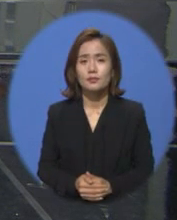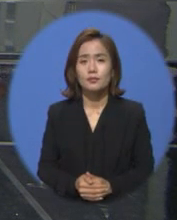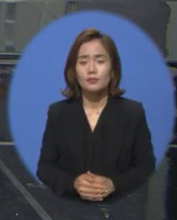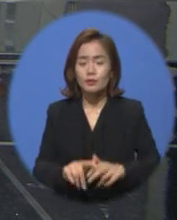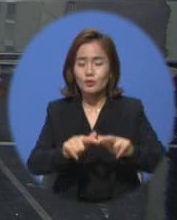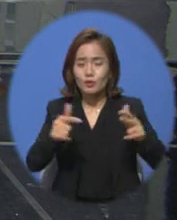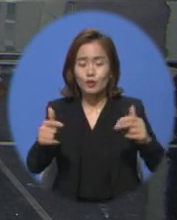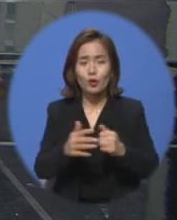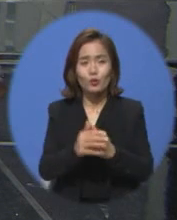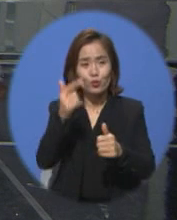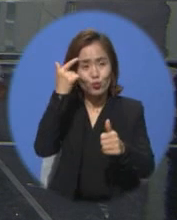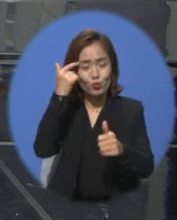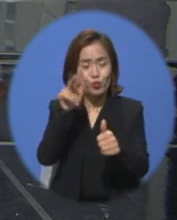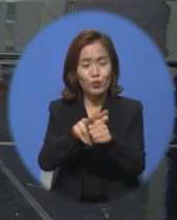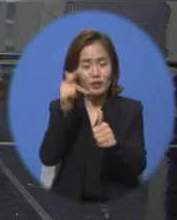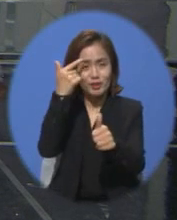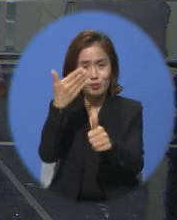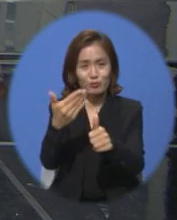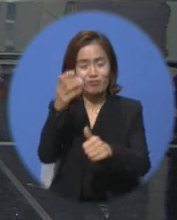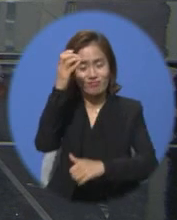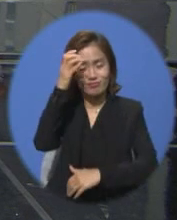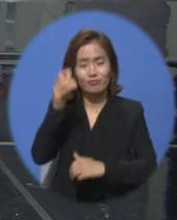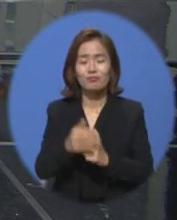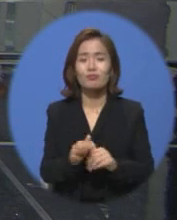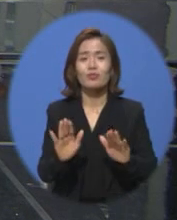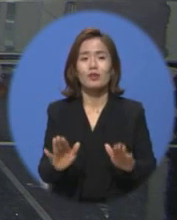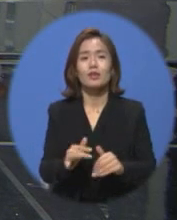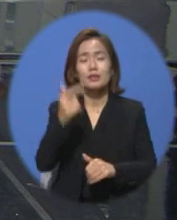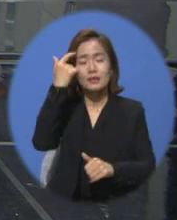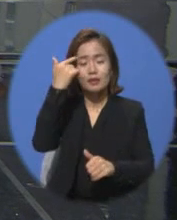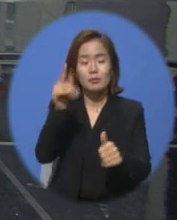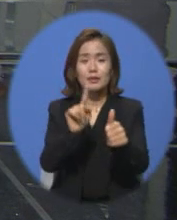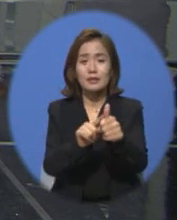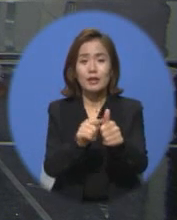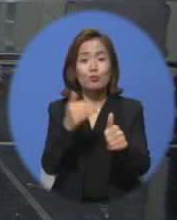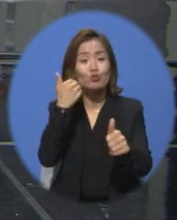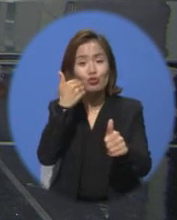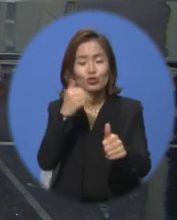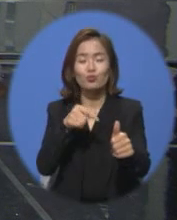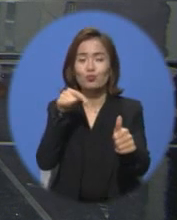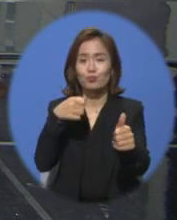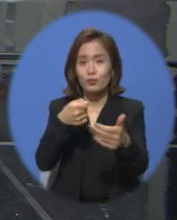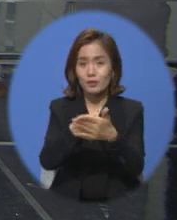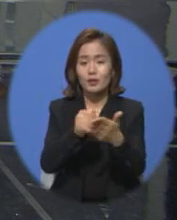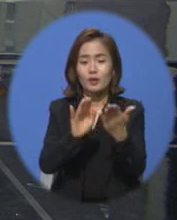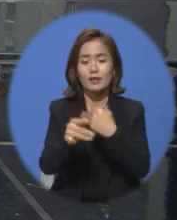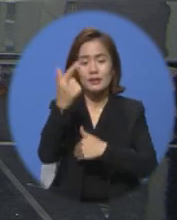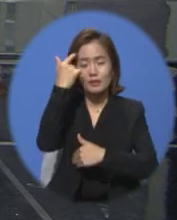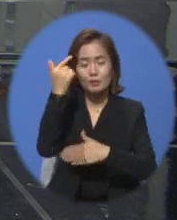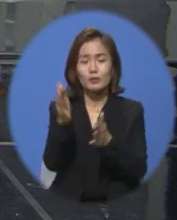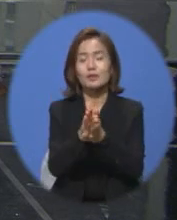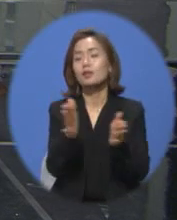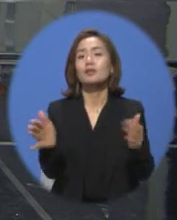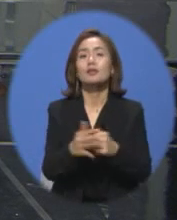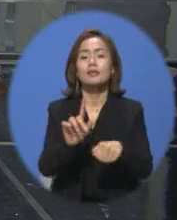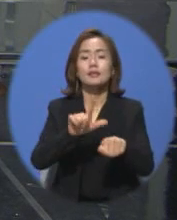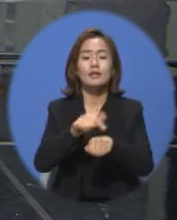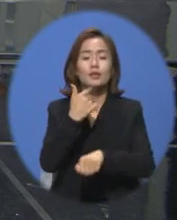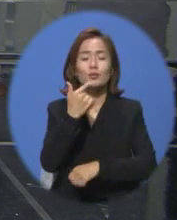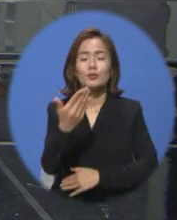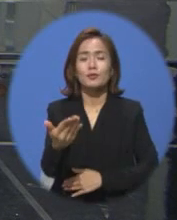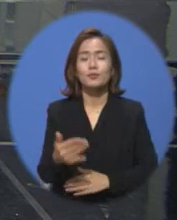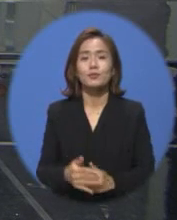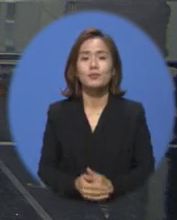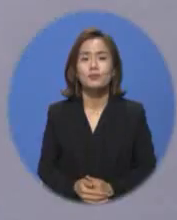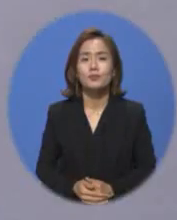을해주시길바랍니다 .이전과마찬가지로질문하기전에어떤 후보자에게질문하는지명확히밝혀주시기바랍니다 . 6분